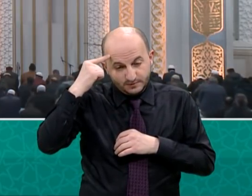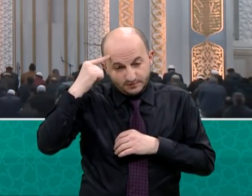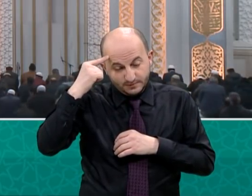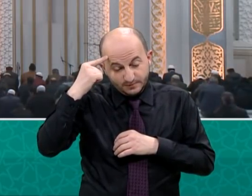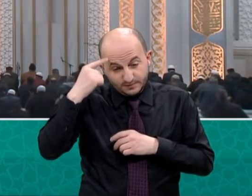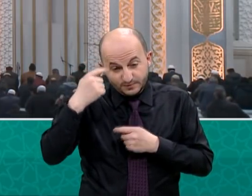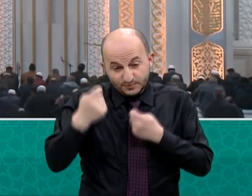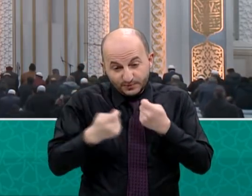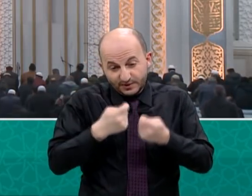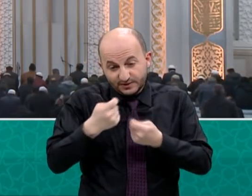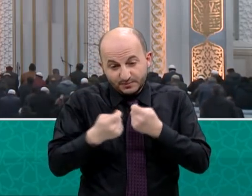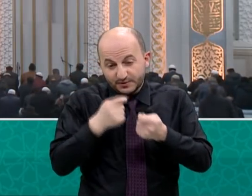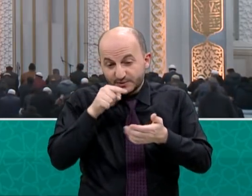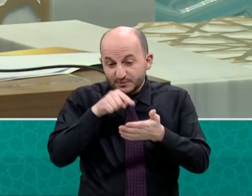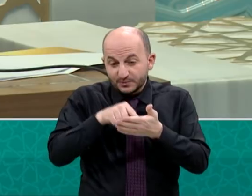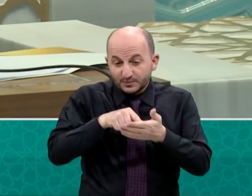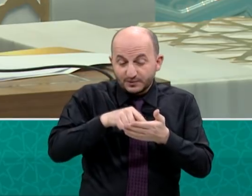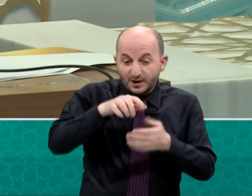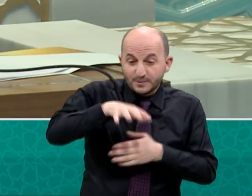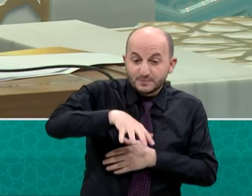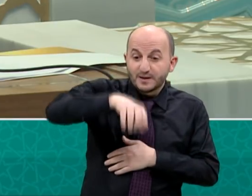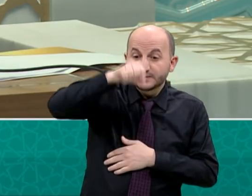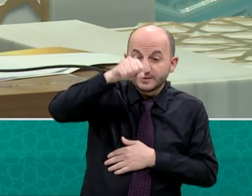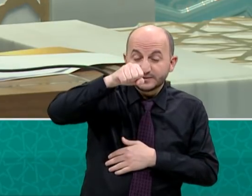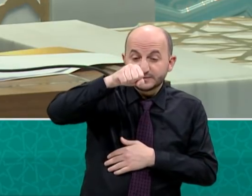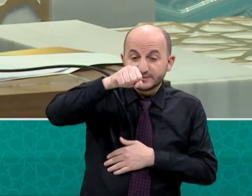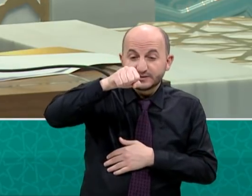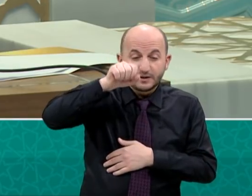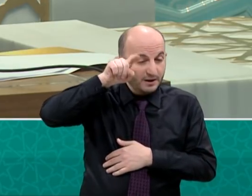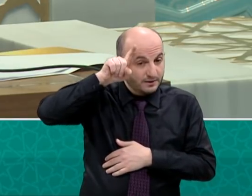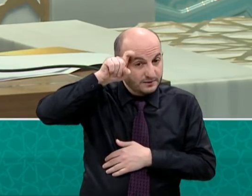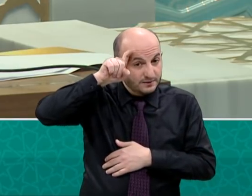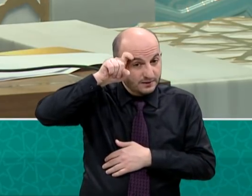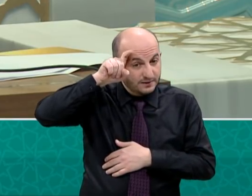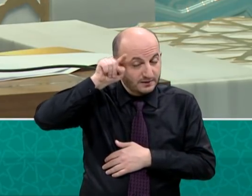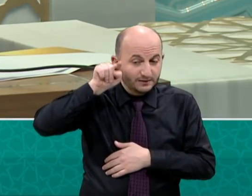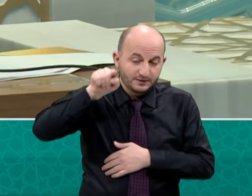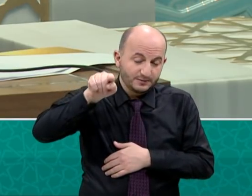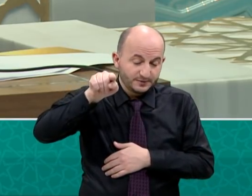kullanılması noktasındaki merkez pozisyonunda olan aklımızı,